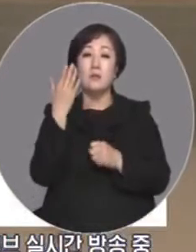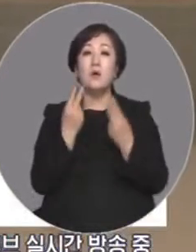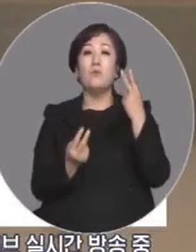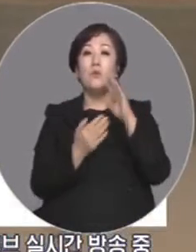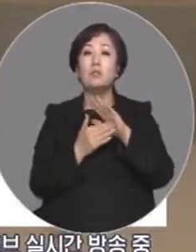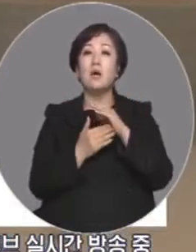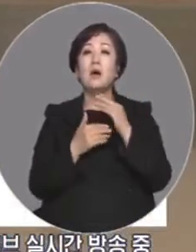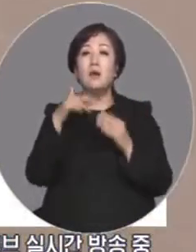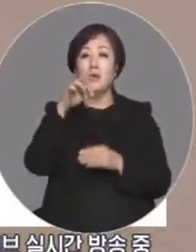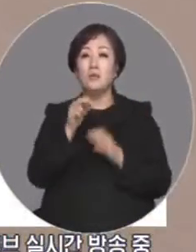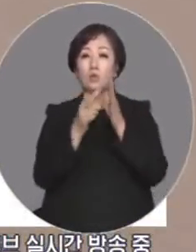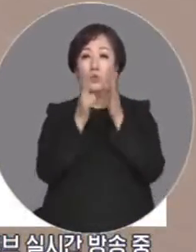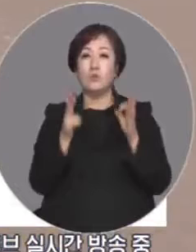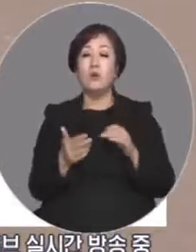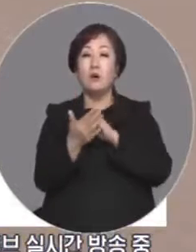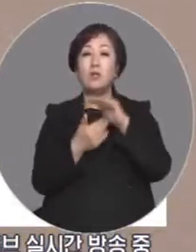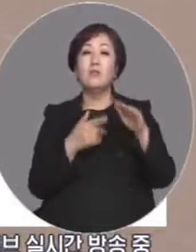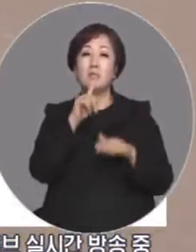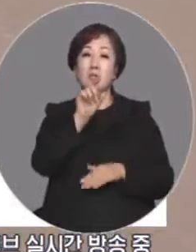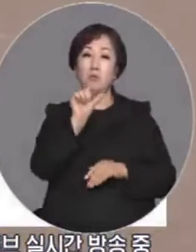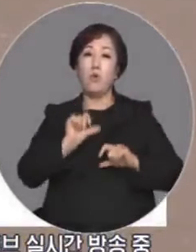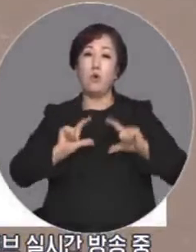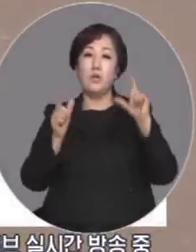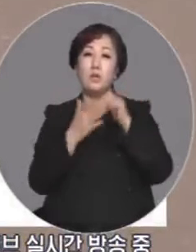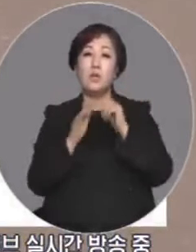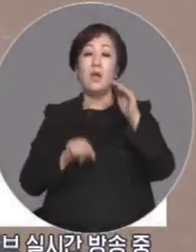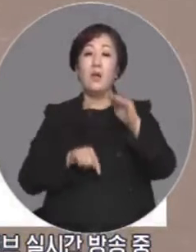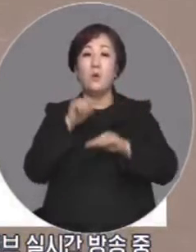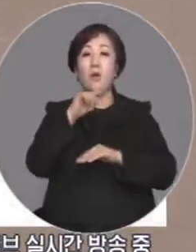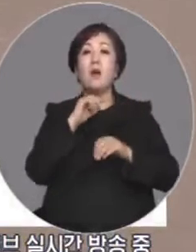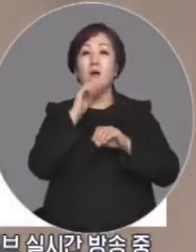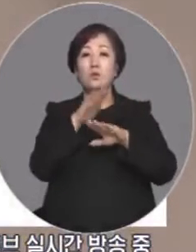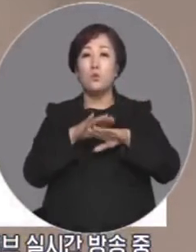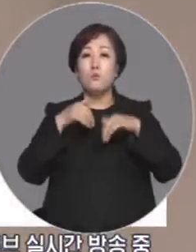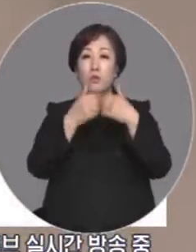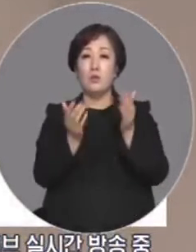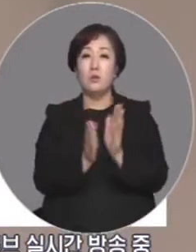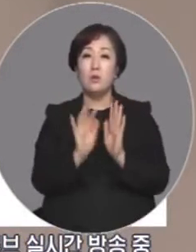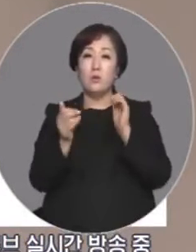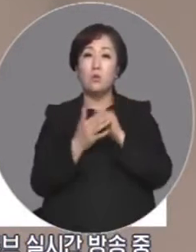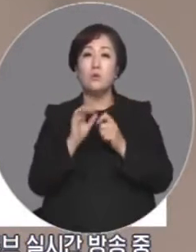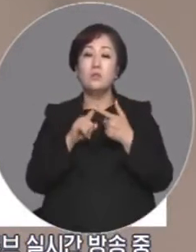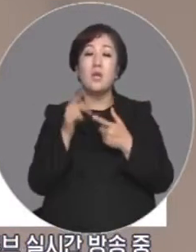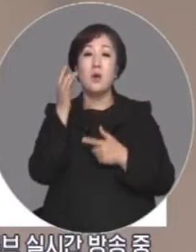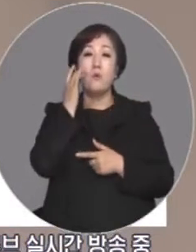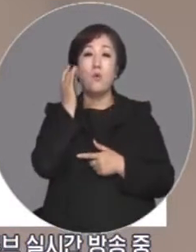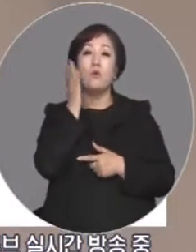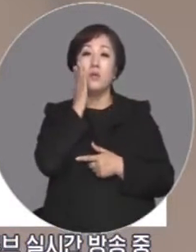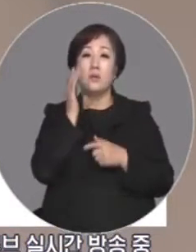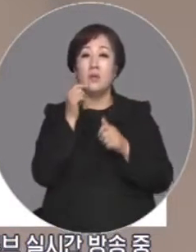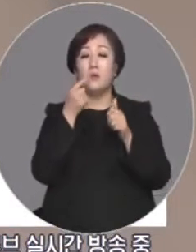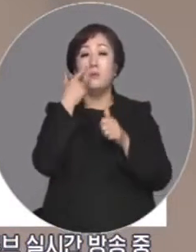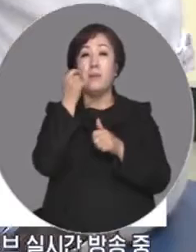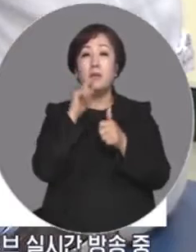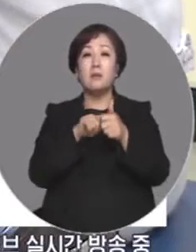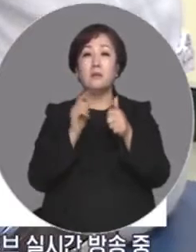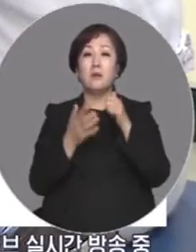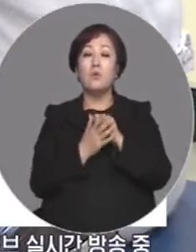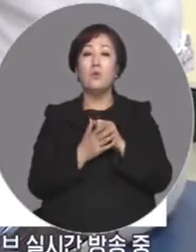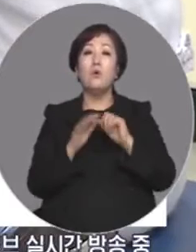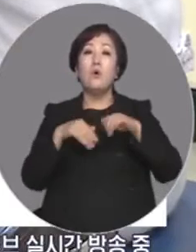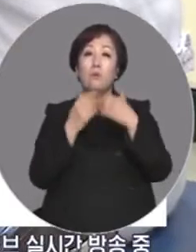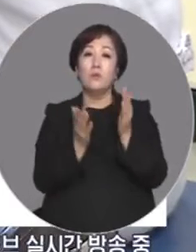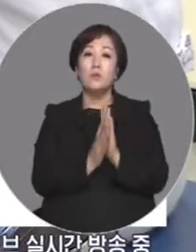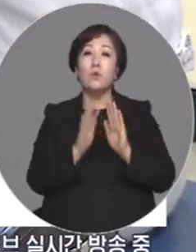지난해보다 일주일 빠른 지난 15일 지역의 한 외양간에서 작은 빨간집 모기를 발견했다고 밝혔습니다.